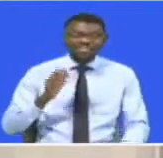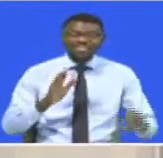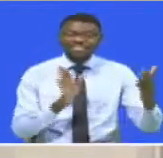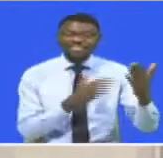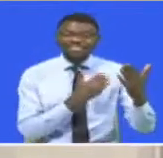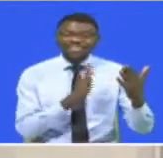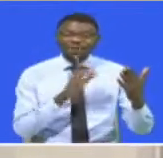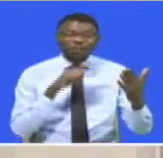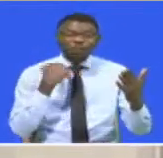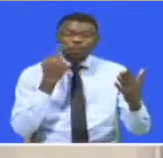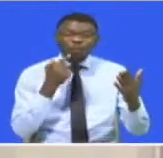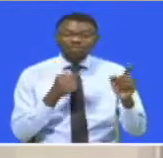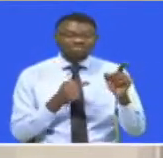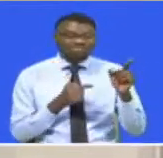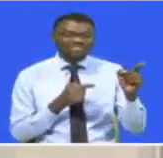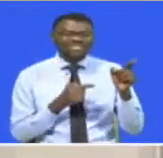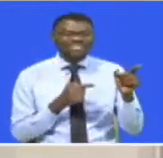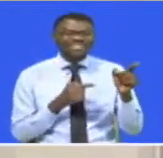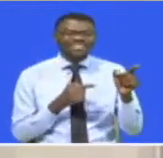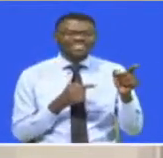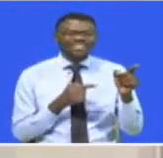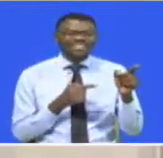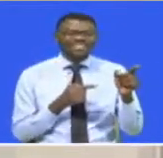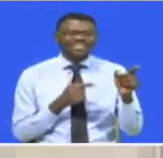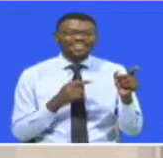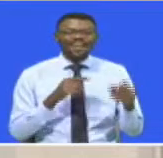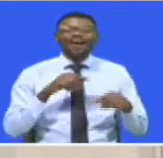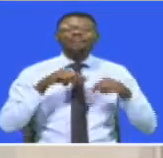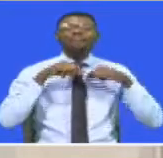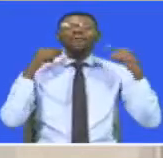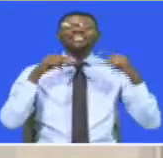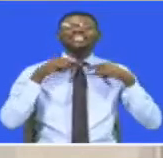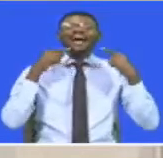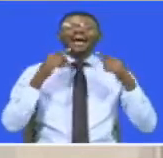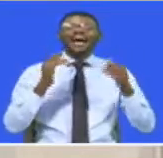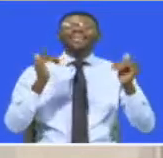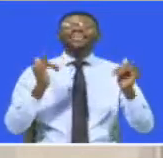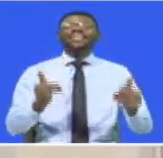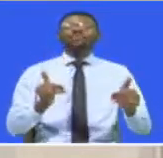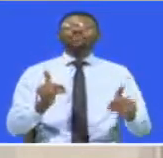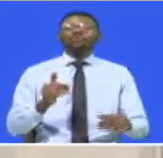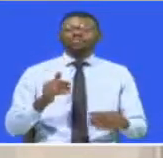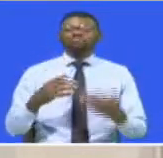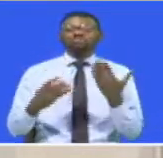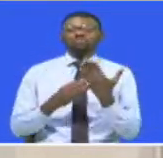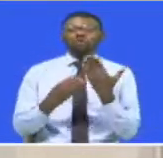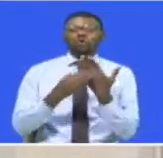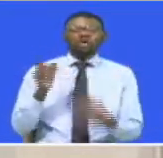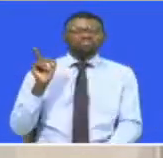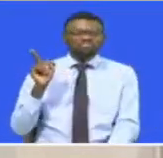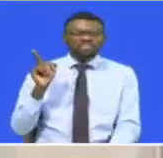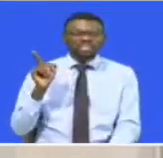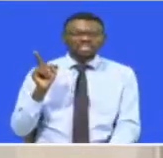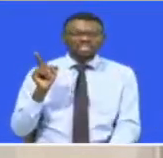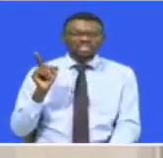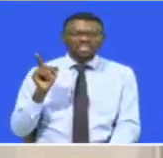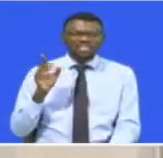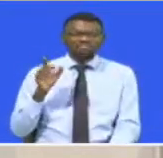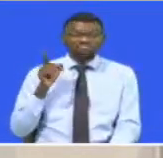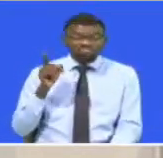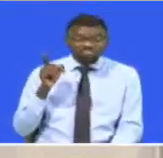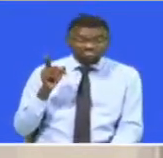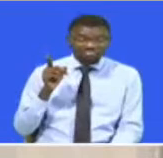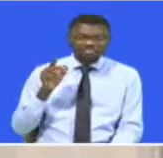anayetukunjulia jamvi letu ni pasta mpya mtumishi Sonkore Kivanguli